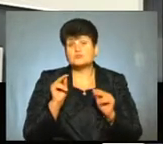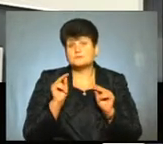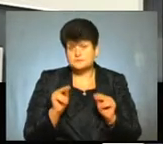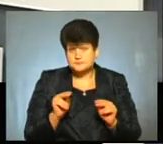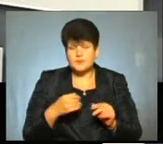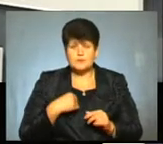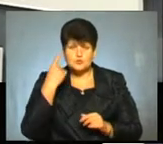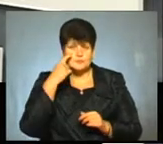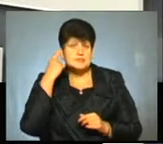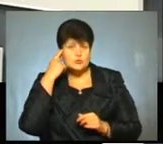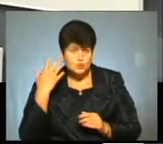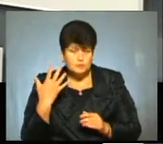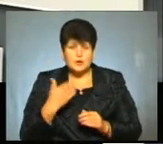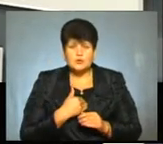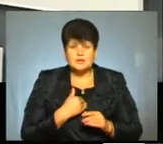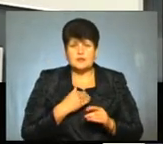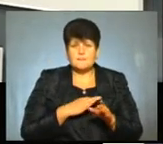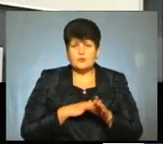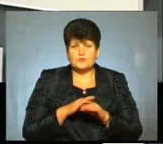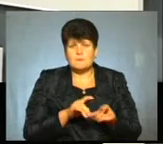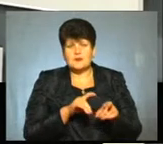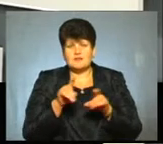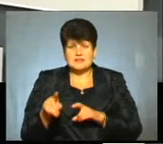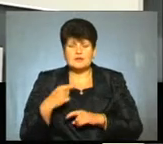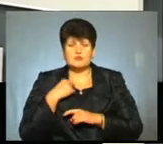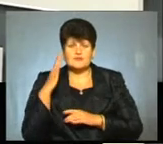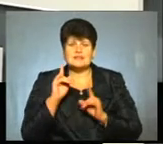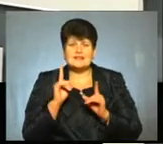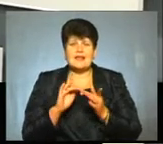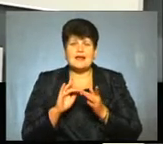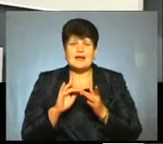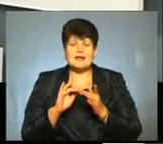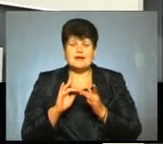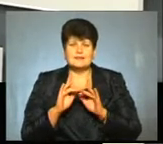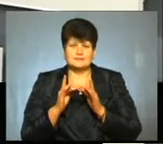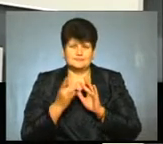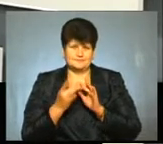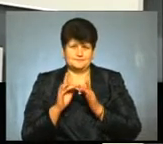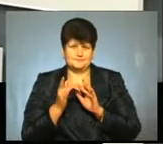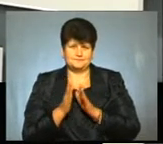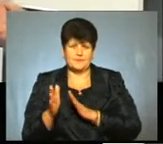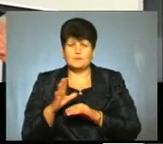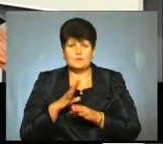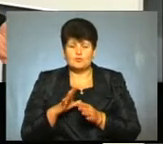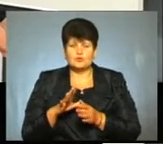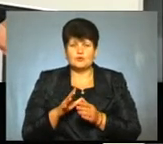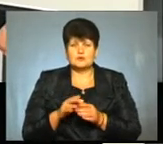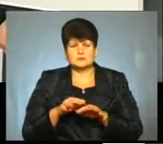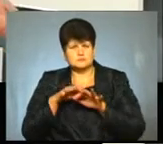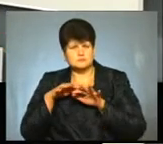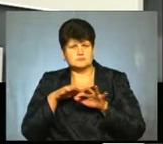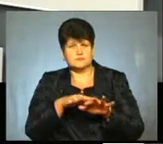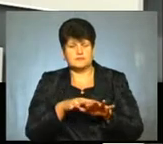скажу чесно, що от моя особиста думка, я дуже хотіла повністю перевести голосування лише в електронну систему, для того, щоб не було оцих натовпів біля центру